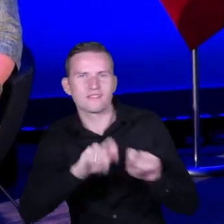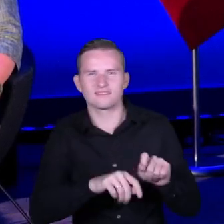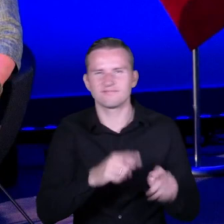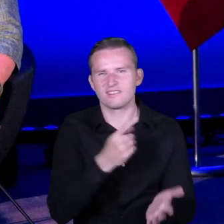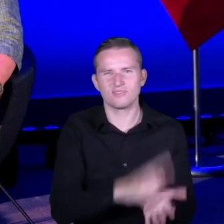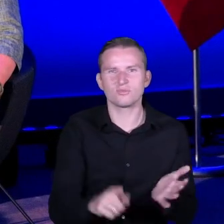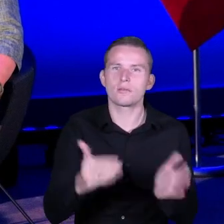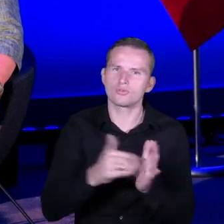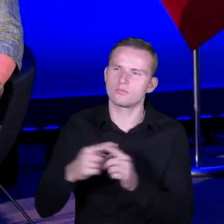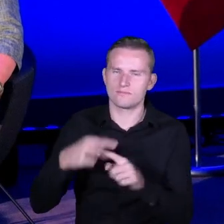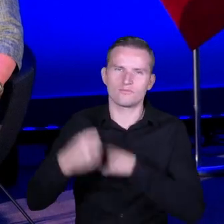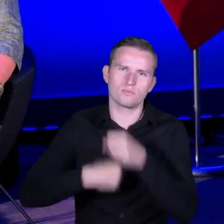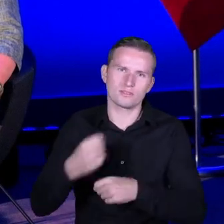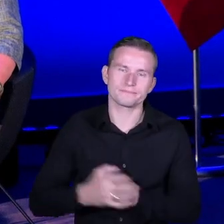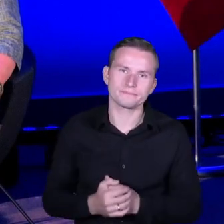Więc też obserwujemy